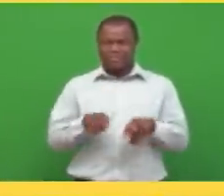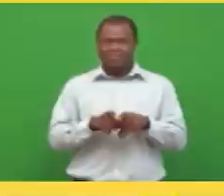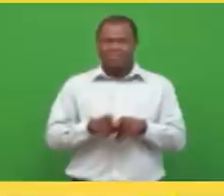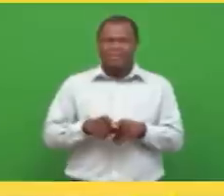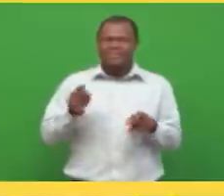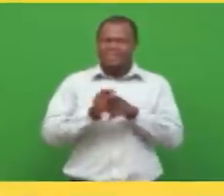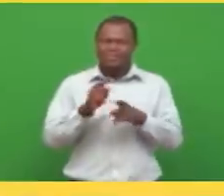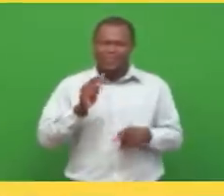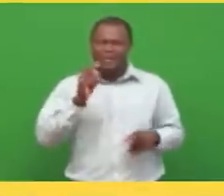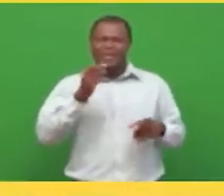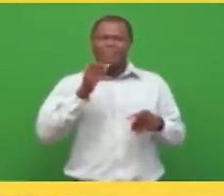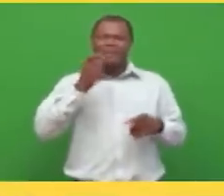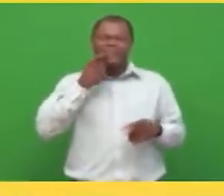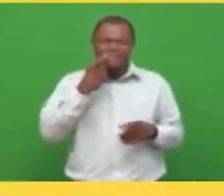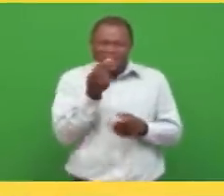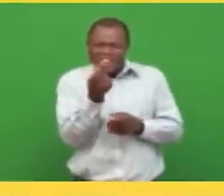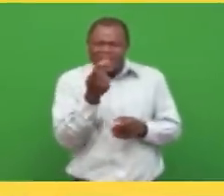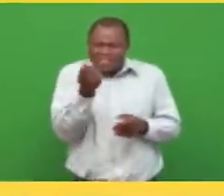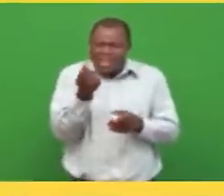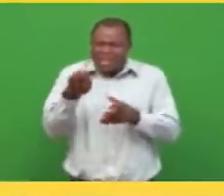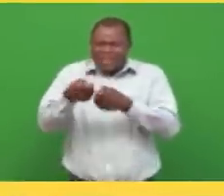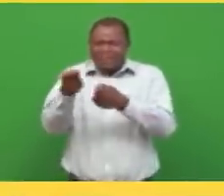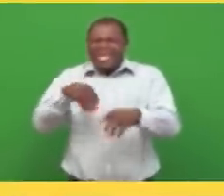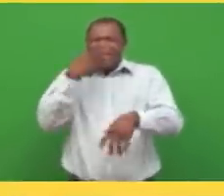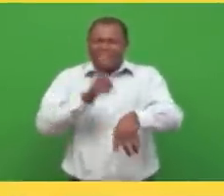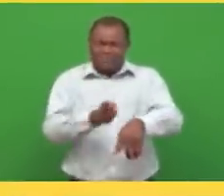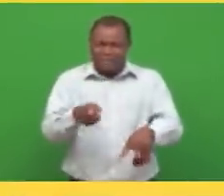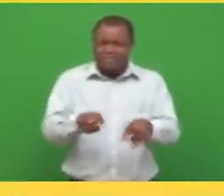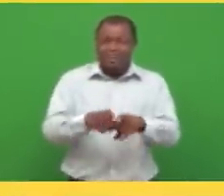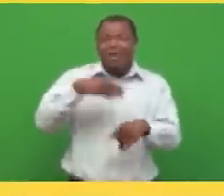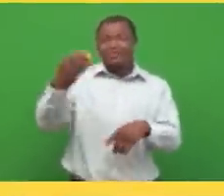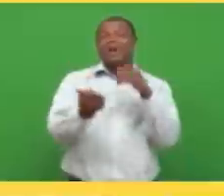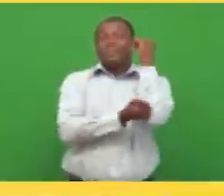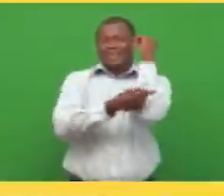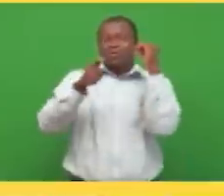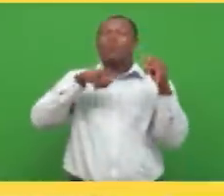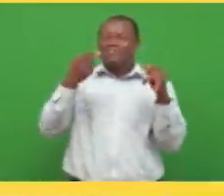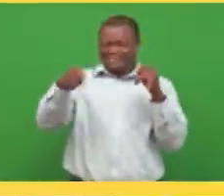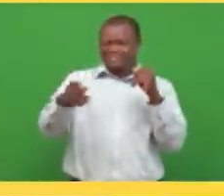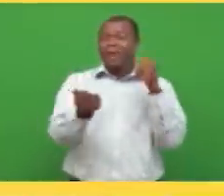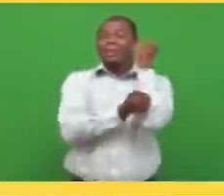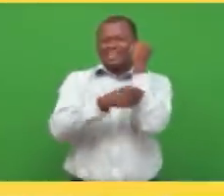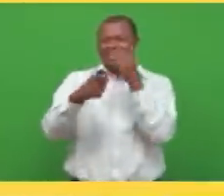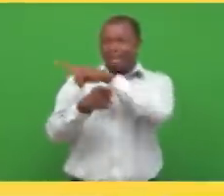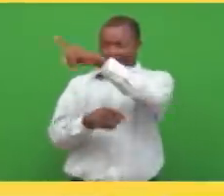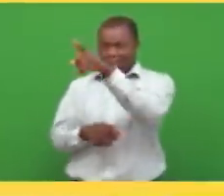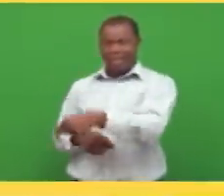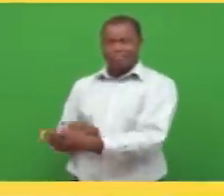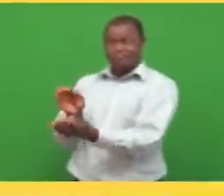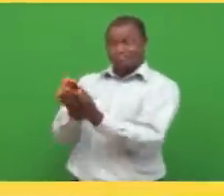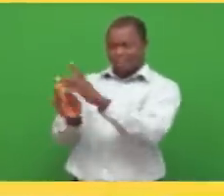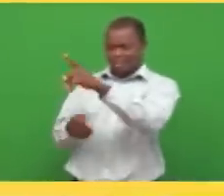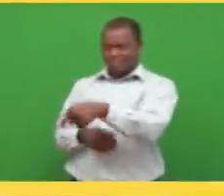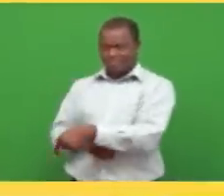after matemba semage boys. Vakusunogwadza iyana kachingobona. Kozoti kwavuyavo tsano. Tsano vatobvawo zvavo